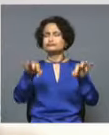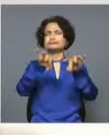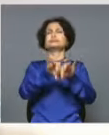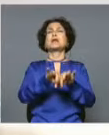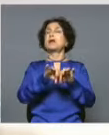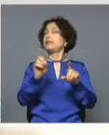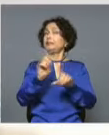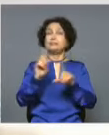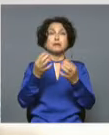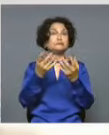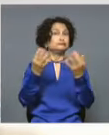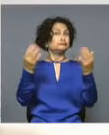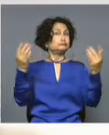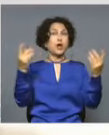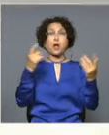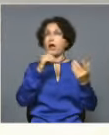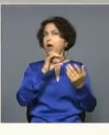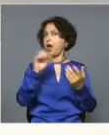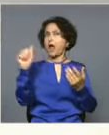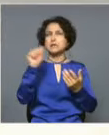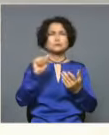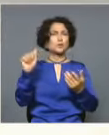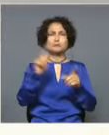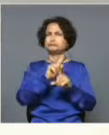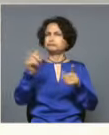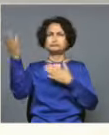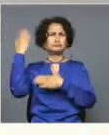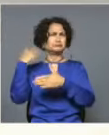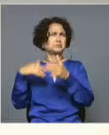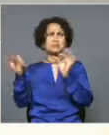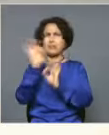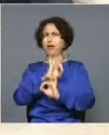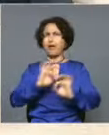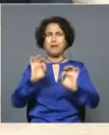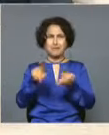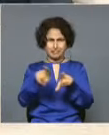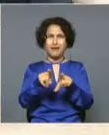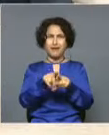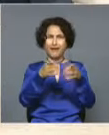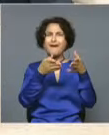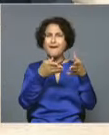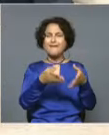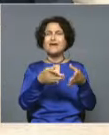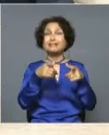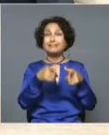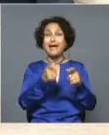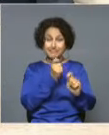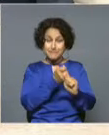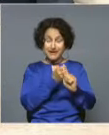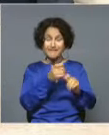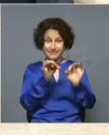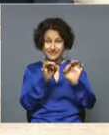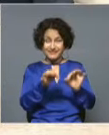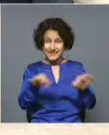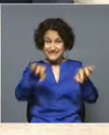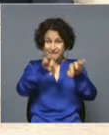така ли? Нито една азбука до този момент не е била такава. Тя е създадена за да бъде такава.